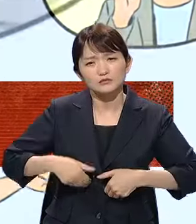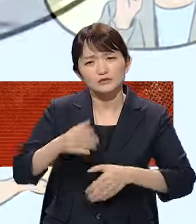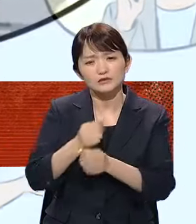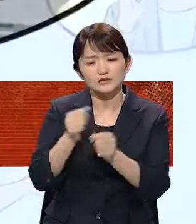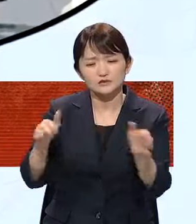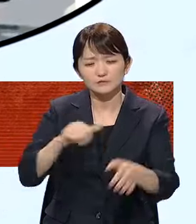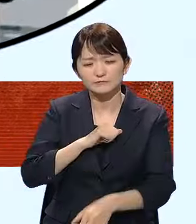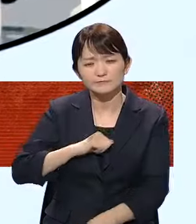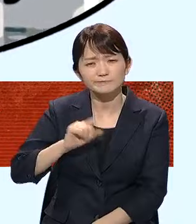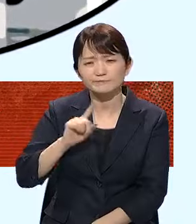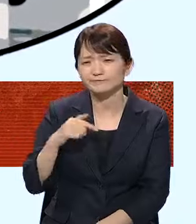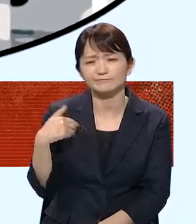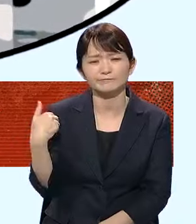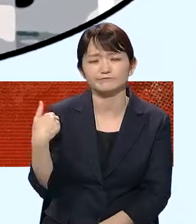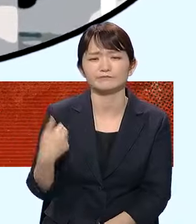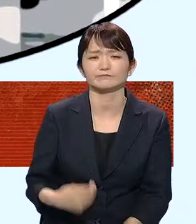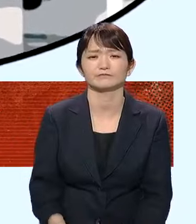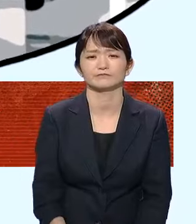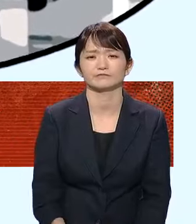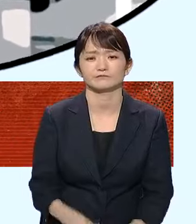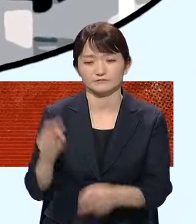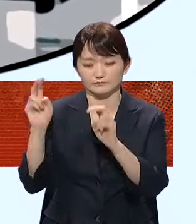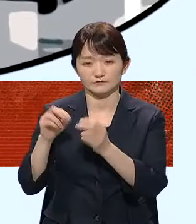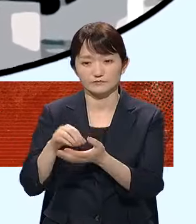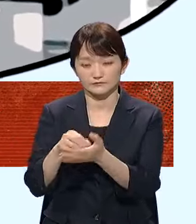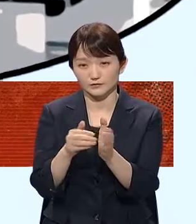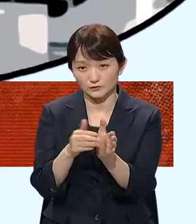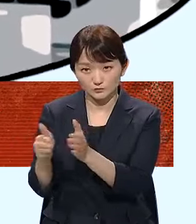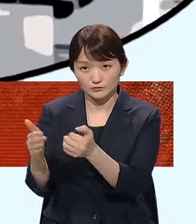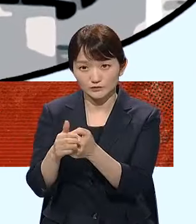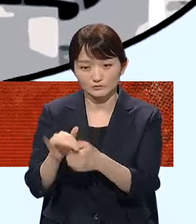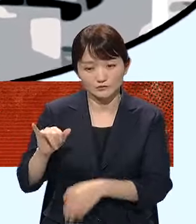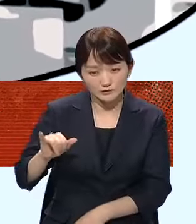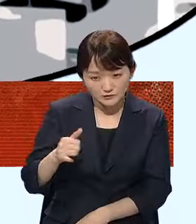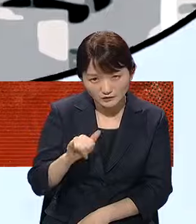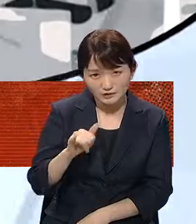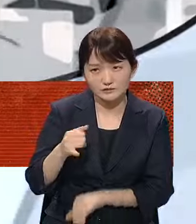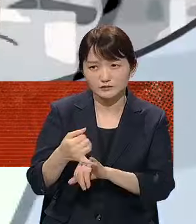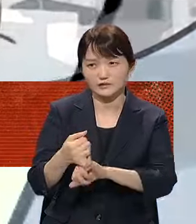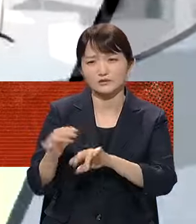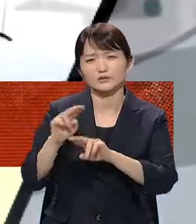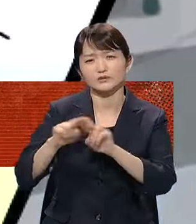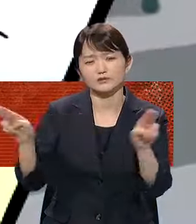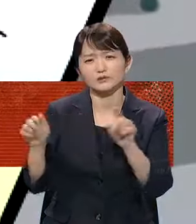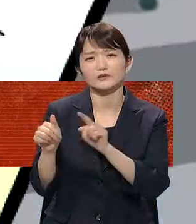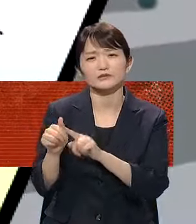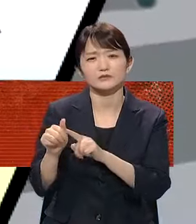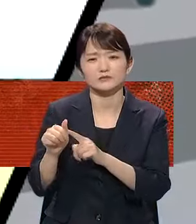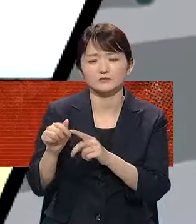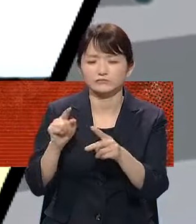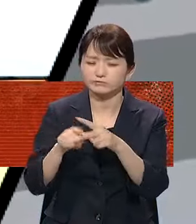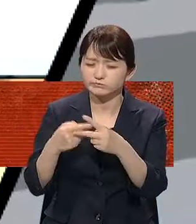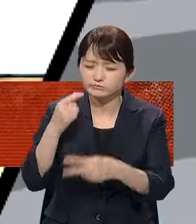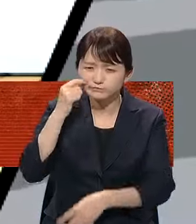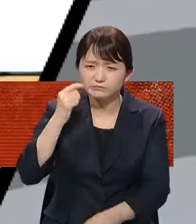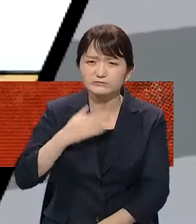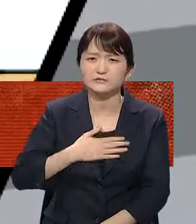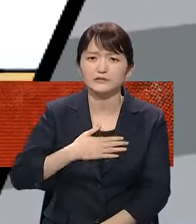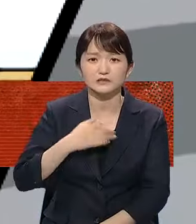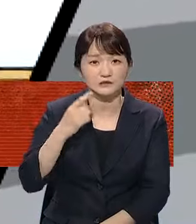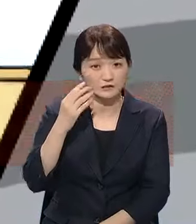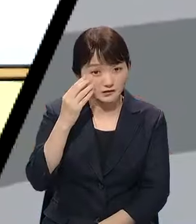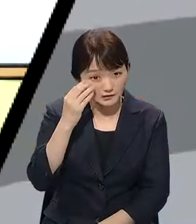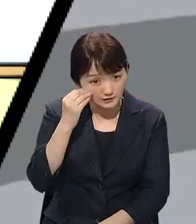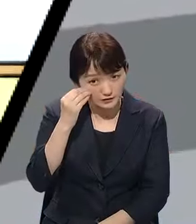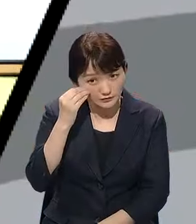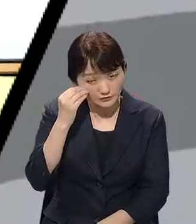수 있을지 의문이라고 합니다 취업 준비 때문에 데이트 약속을 자꾸 취소 하는 남자친구 이해를 못 해주는 제가 이상한 건가요라고